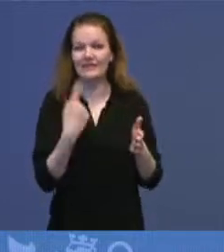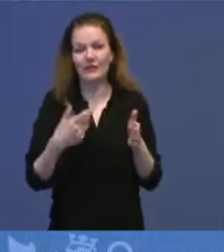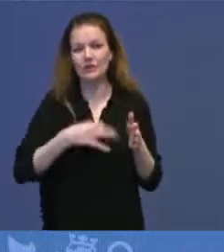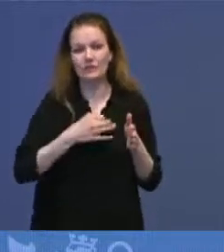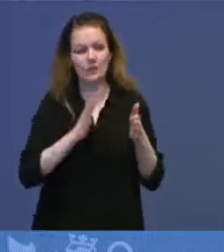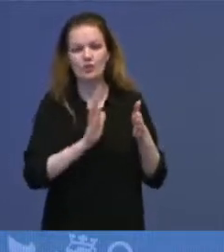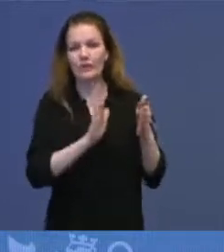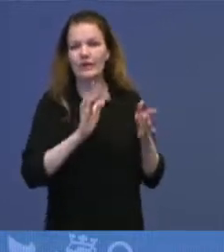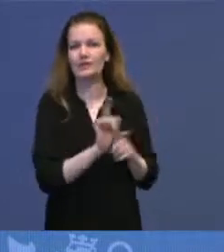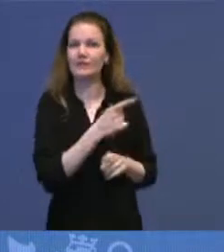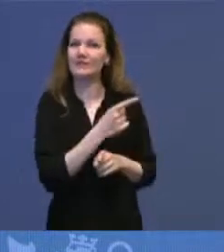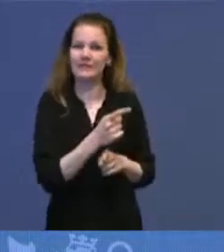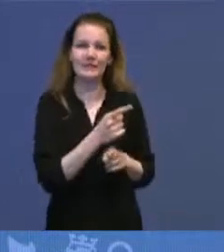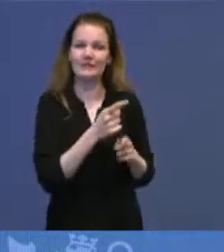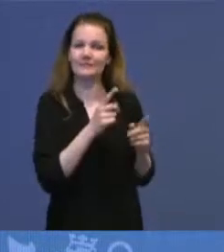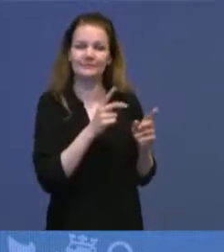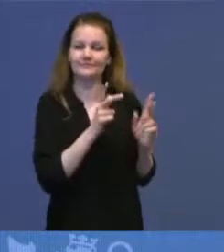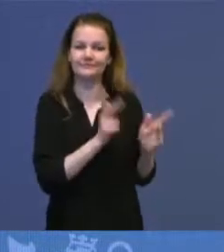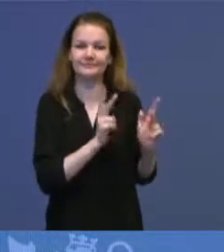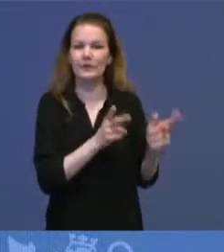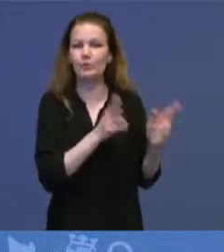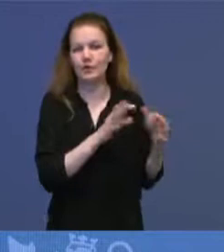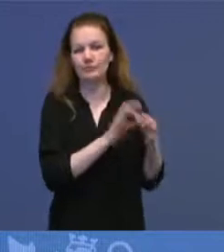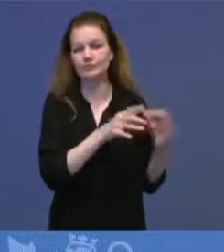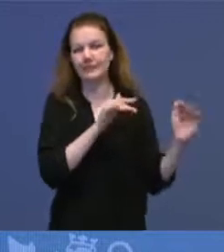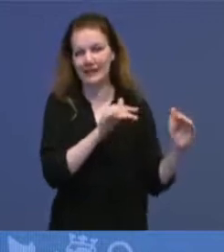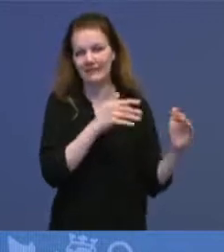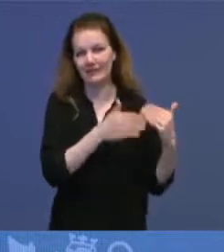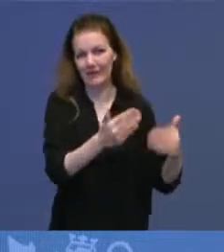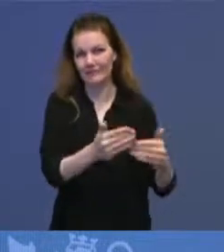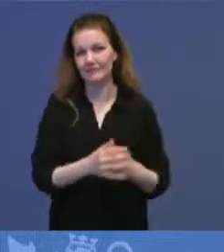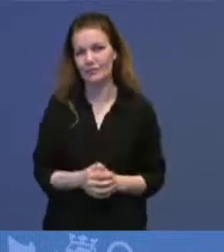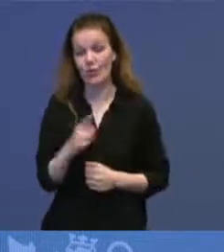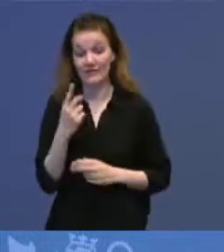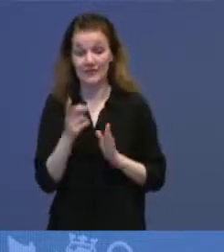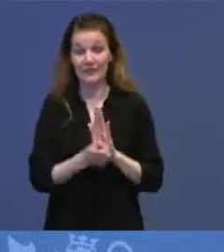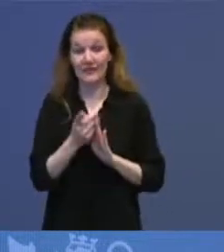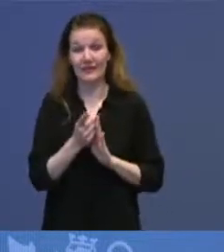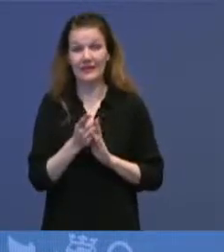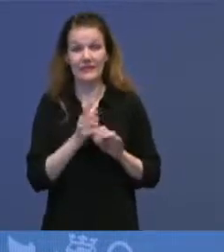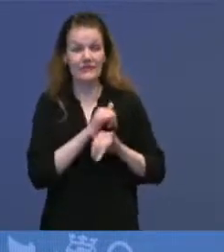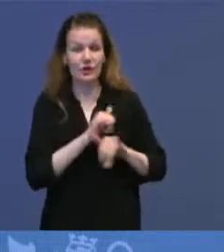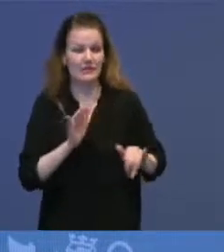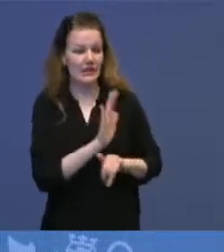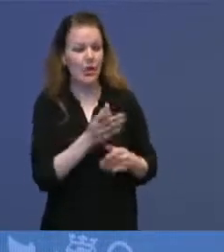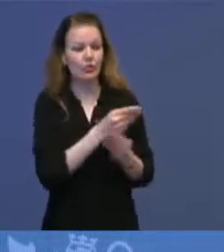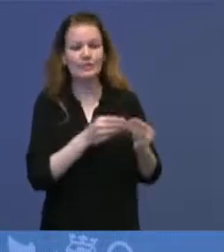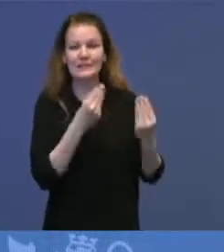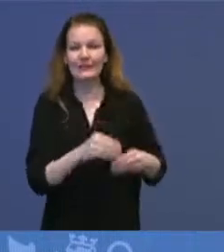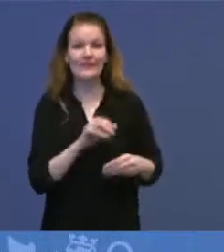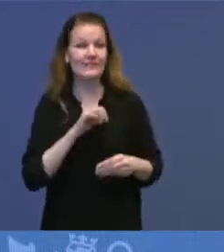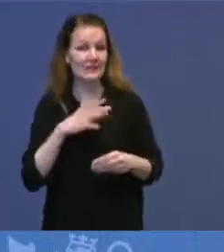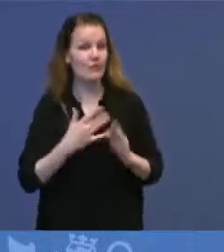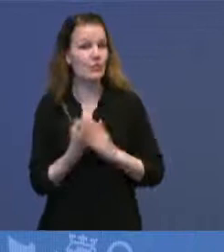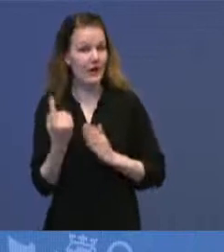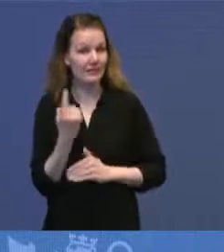til krigføring. Straffe de som er delaktige i krigen ved å fryse deres økonomiske midler og eiendommer der vi kan nå dem, og frata